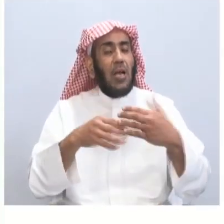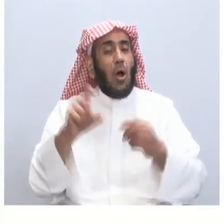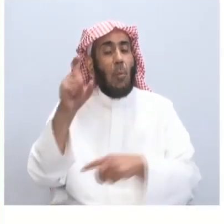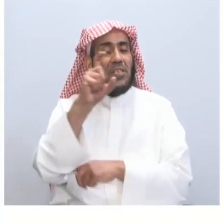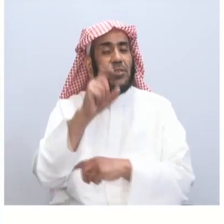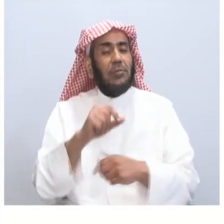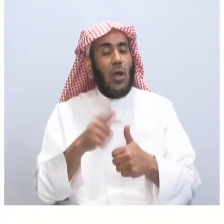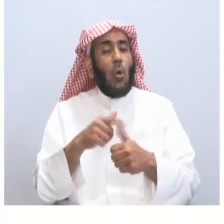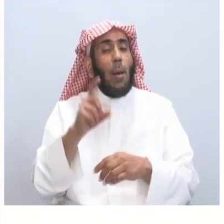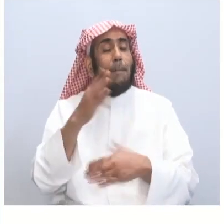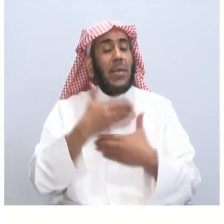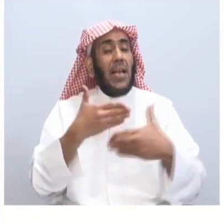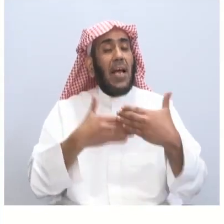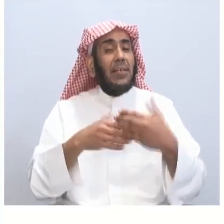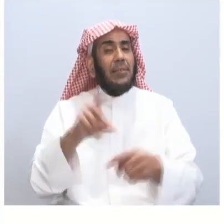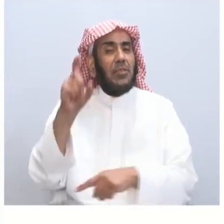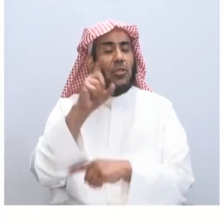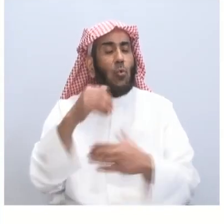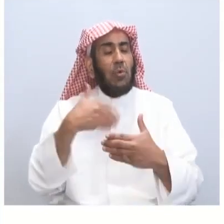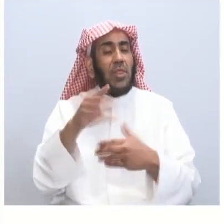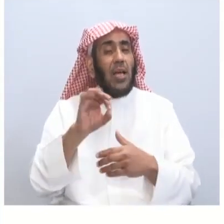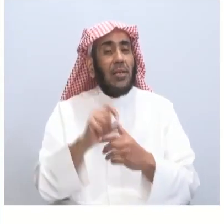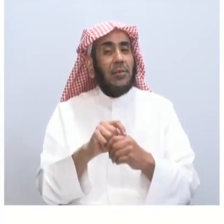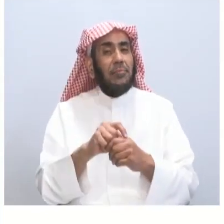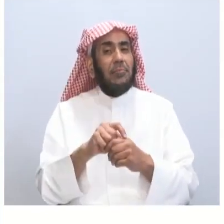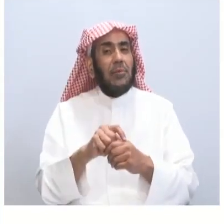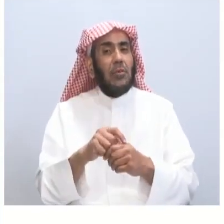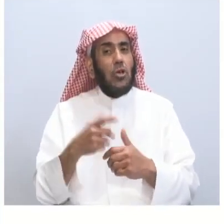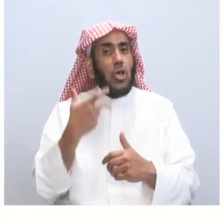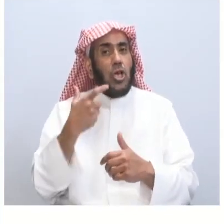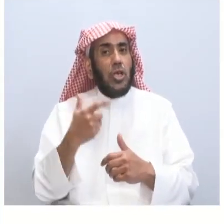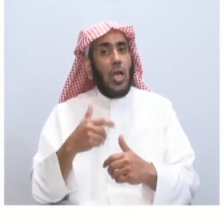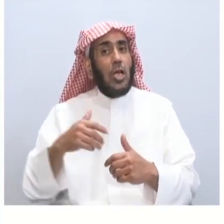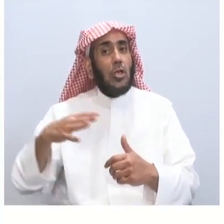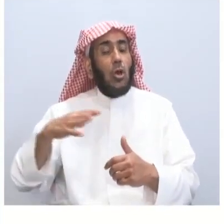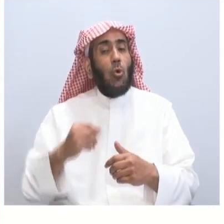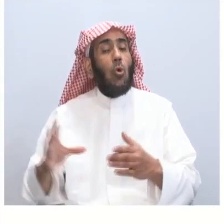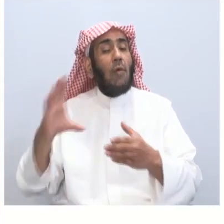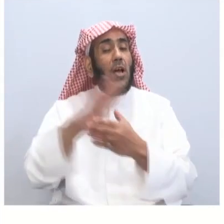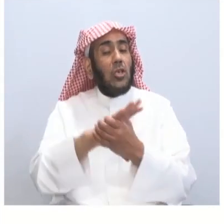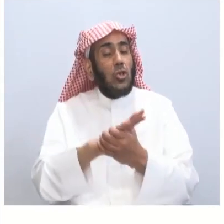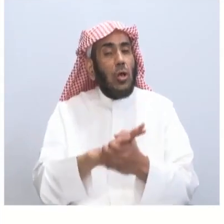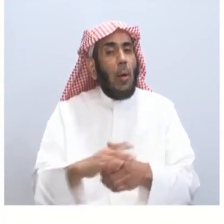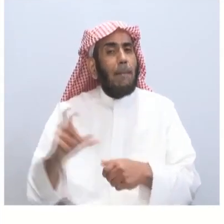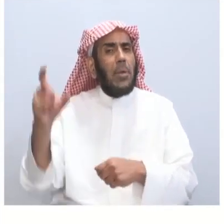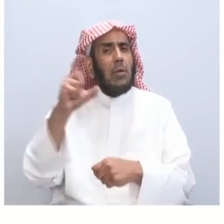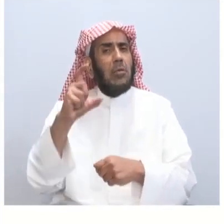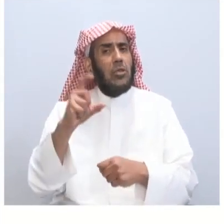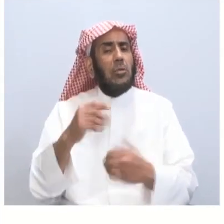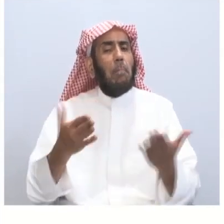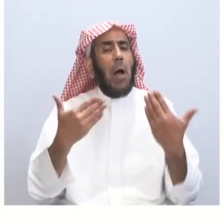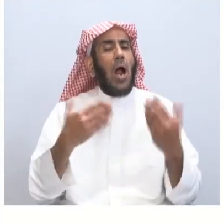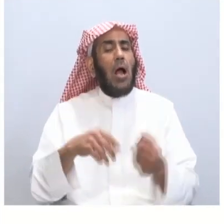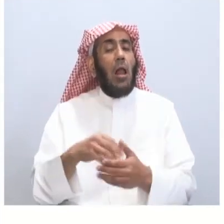بناء المساجد ومن ذلك عنايه خلفاء الراشدين بالمسجد المد